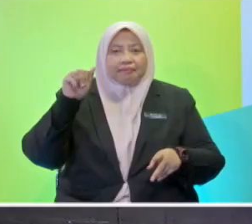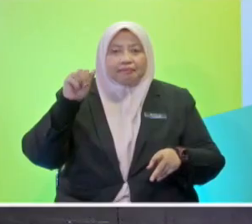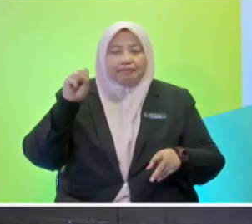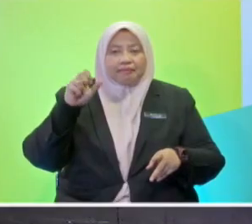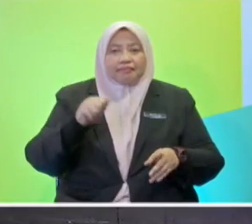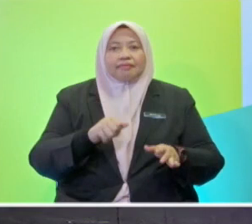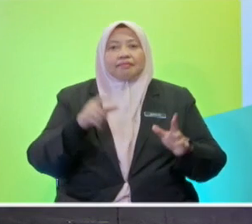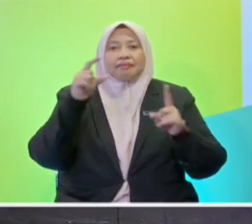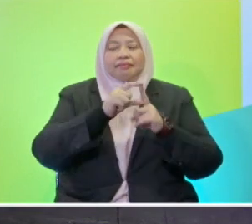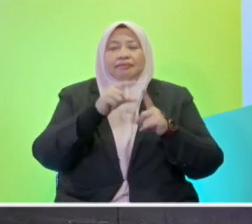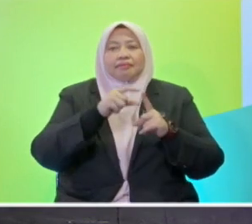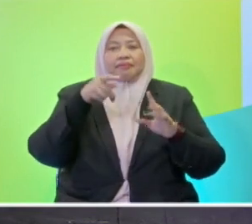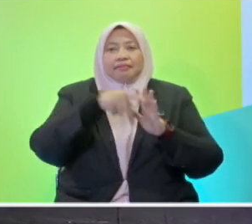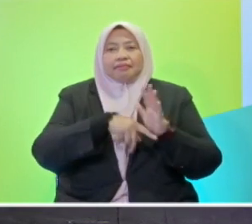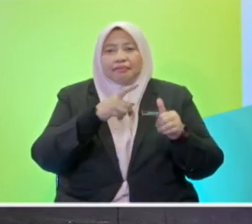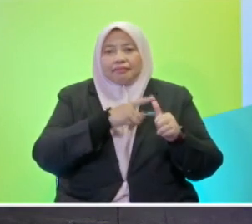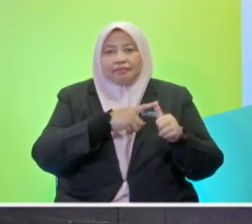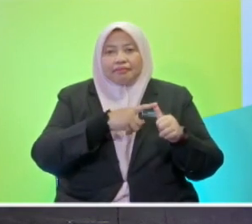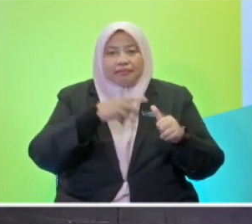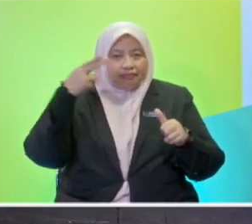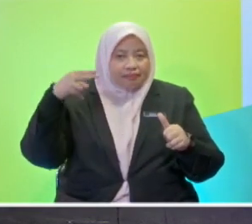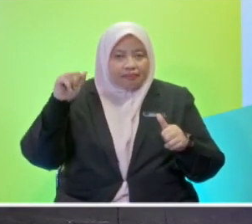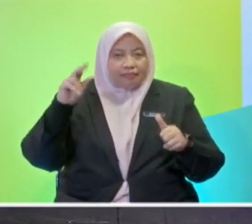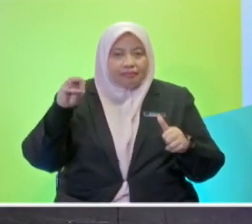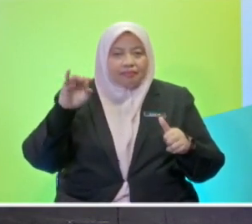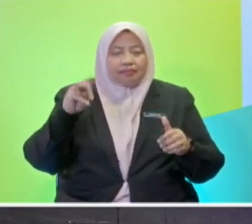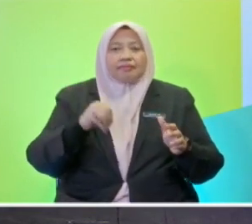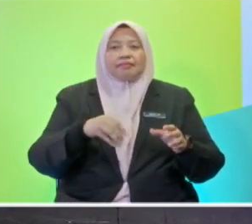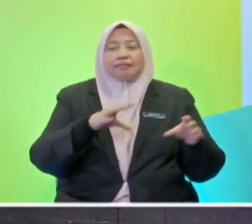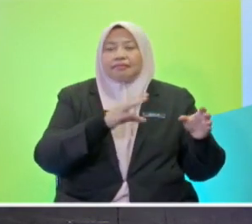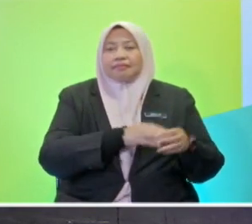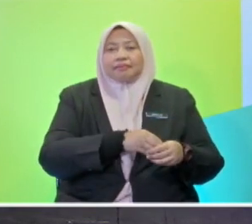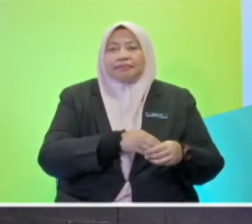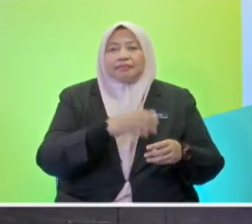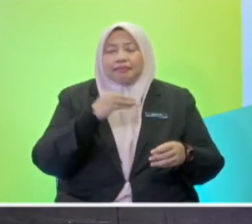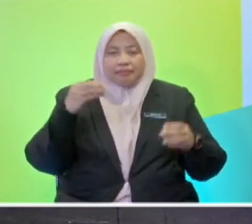perkataan pertama Hakim pegang perkataan kedua